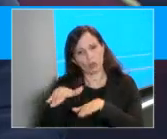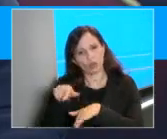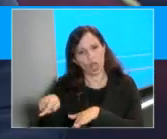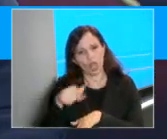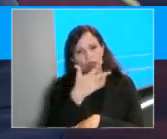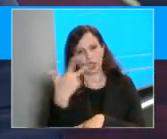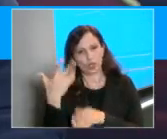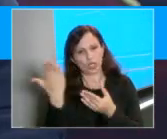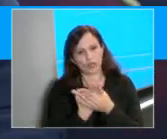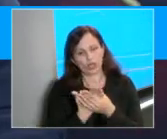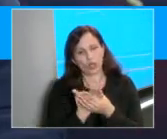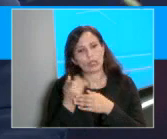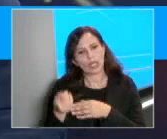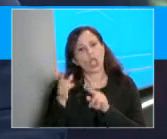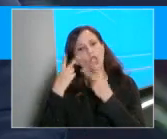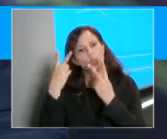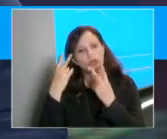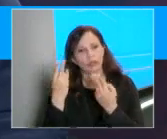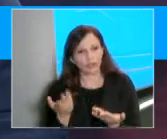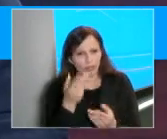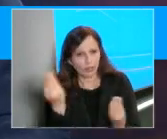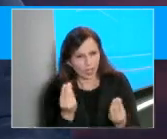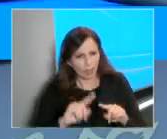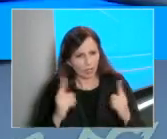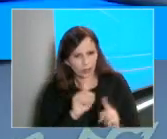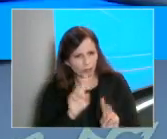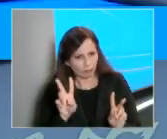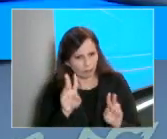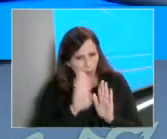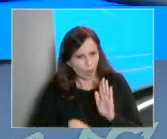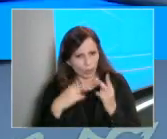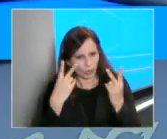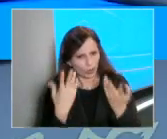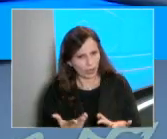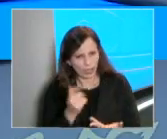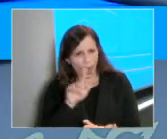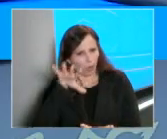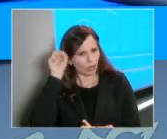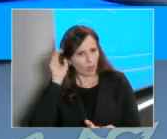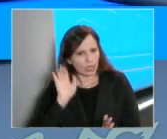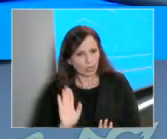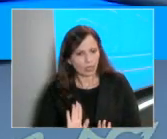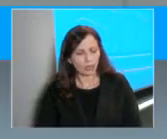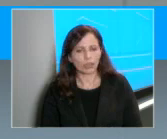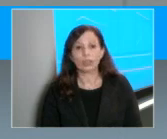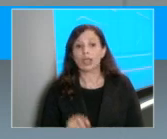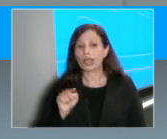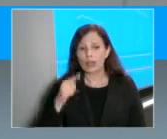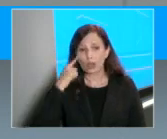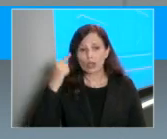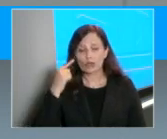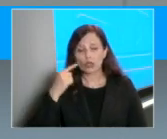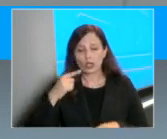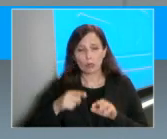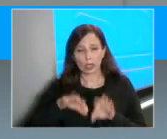הדברים שאזרחים הם פחות חשובים. זה דבר שהוא לא נתפס. אתה חושב שיהיו פריימריז אצלכם? פריימריז במובן של מרץ, כחלק מהתנועה,